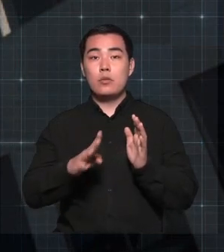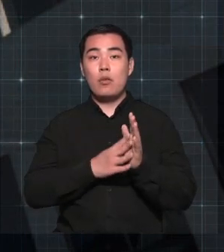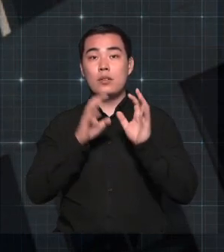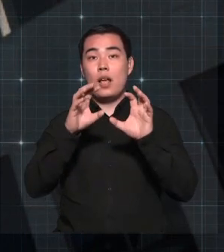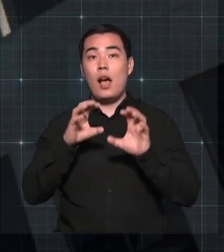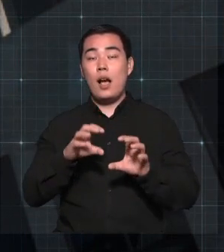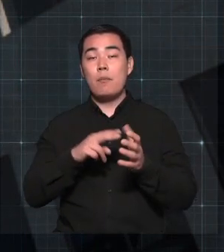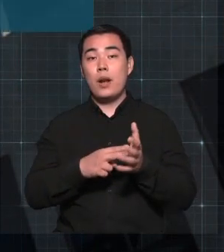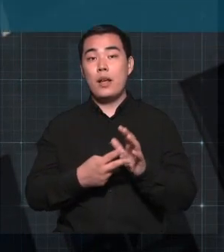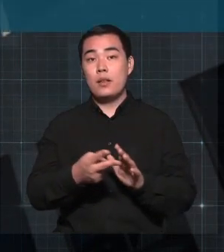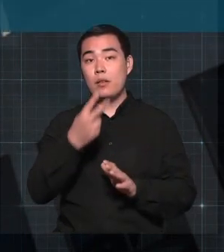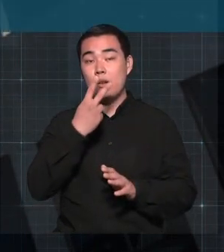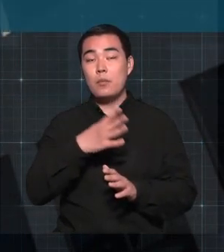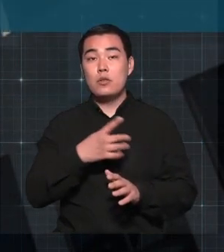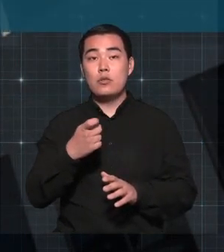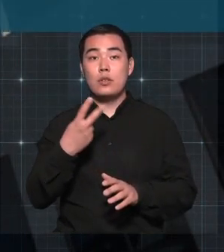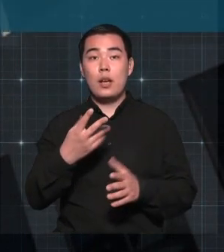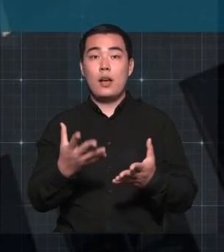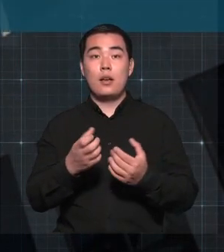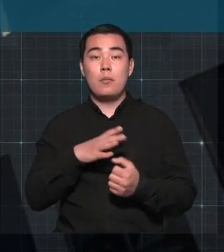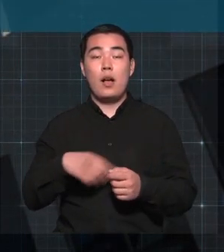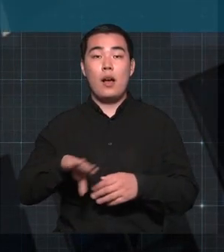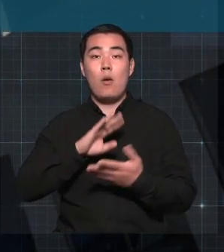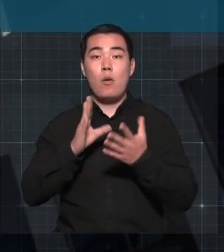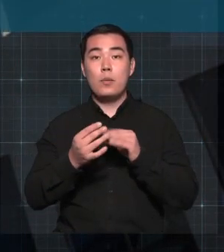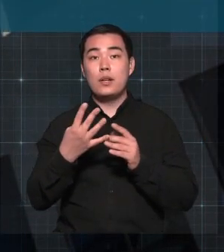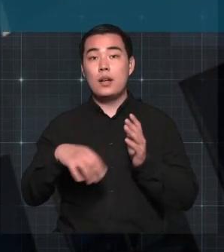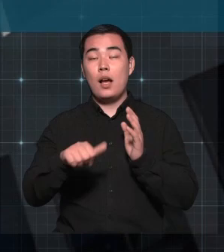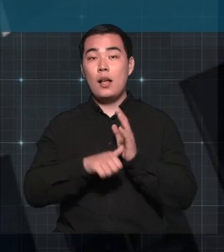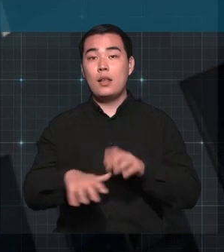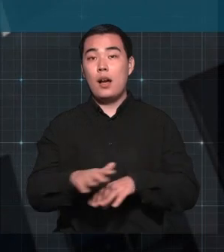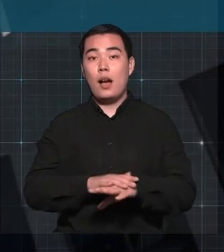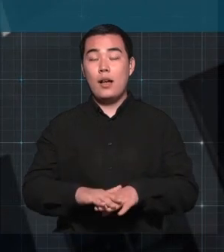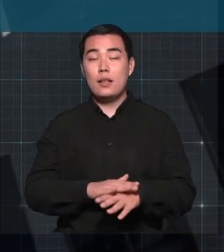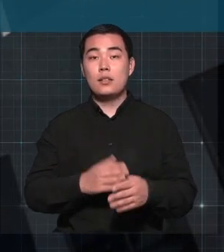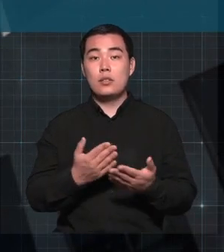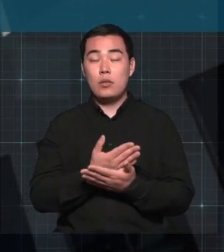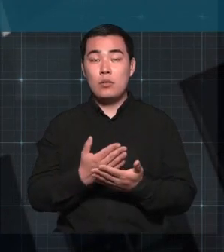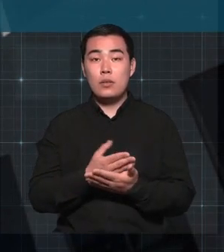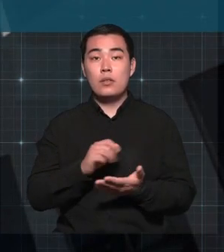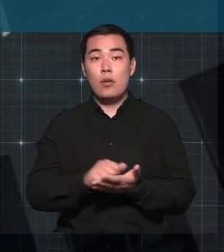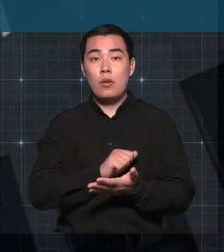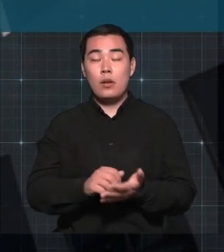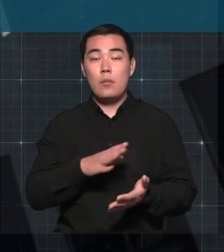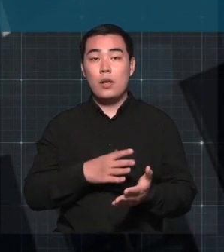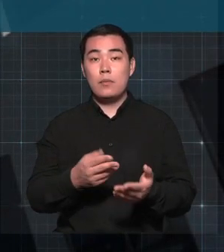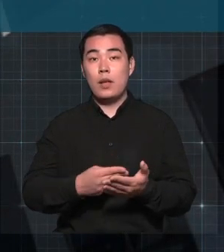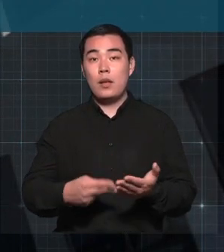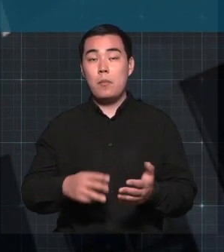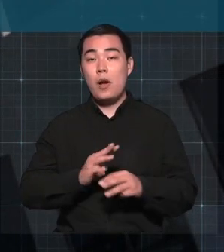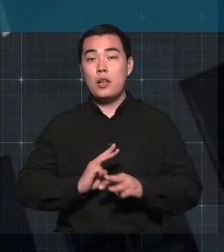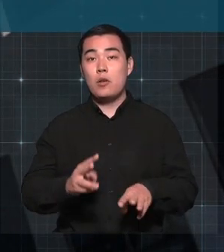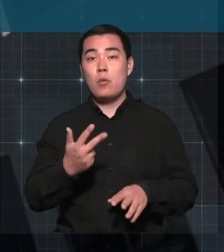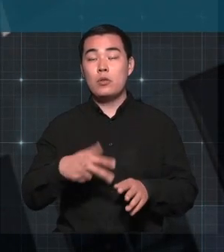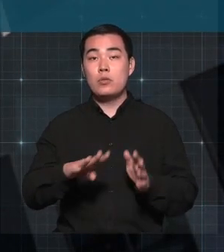заң жобасын қарады. 102-сін қабылдады. Барлығы 46 халықаралық шарт пен келісімді ратификациялады. Мәжілістің